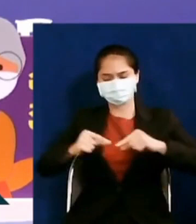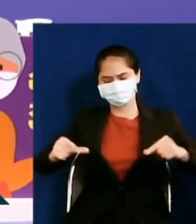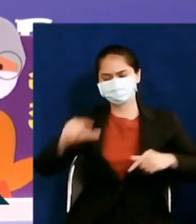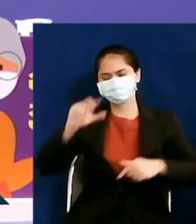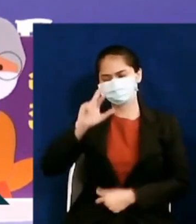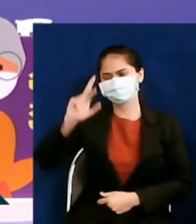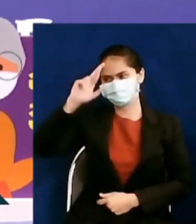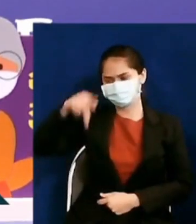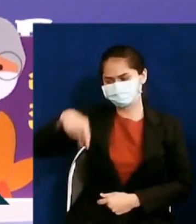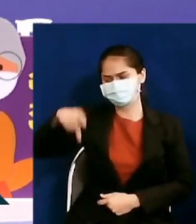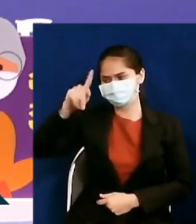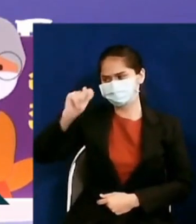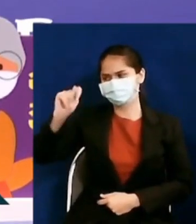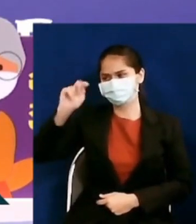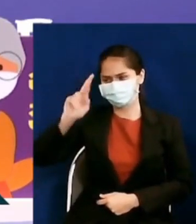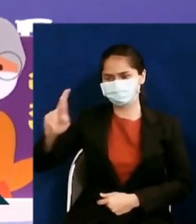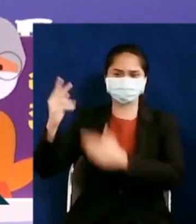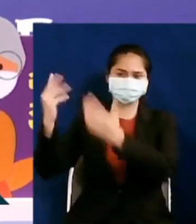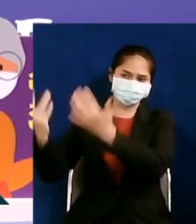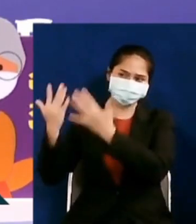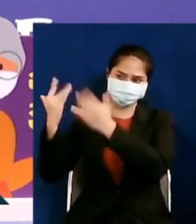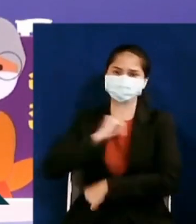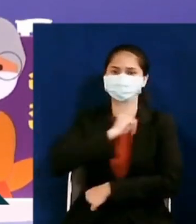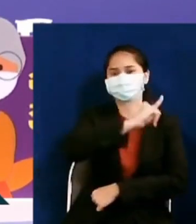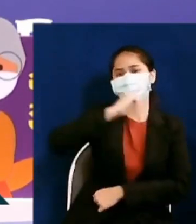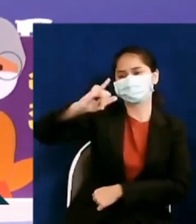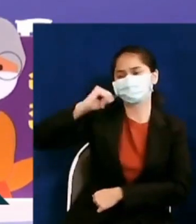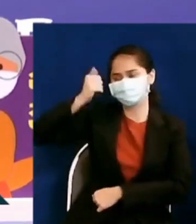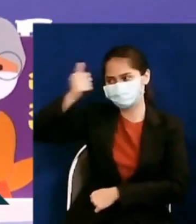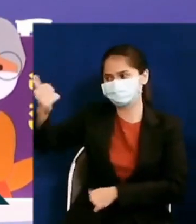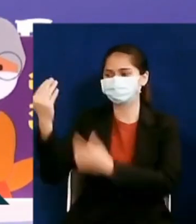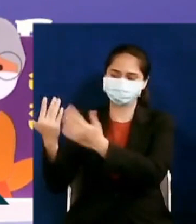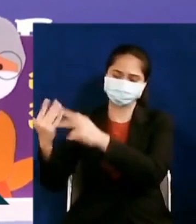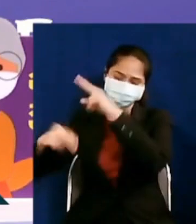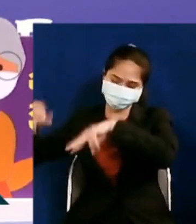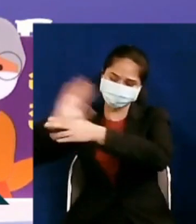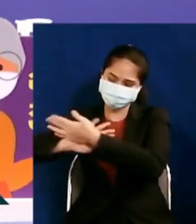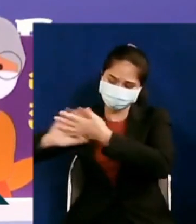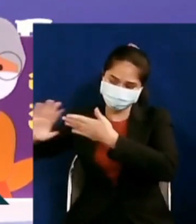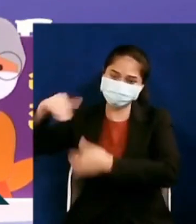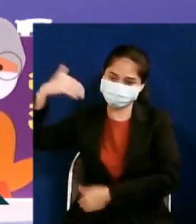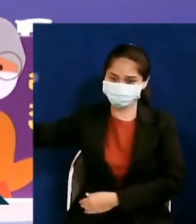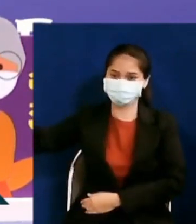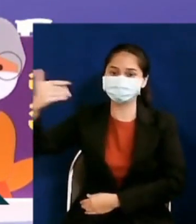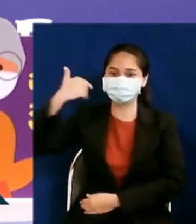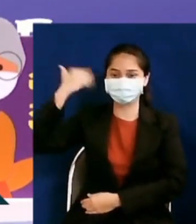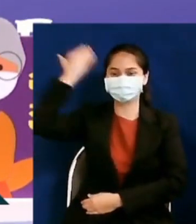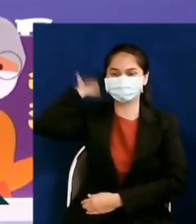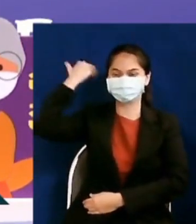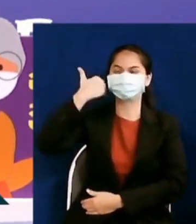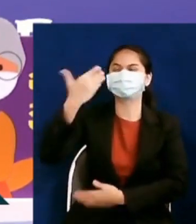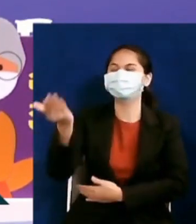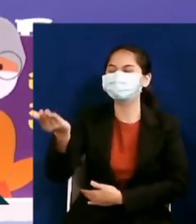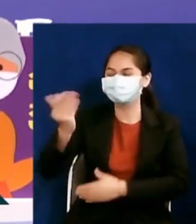าที่ตำแหน่งเดียวกันกับเบลต้าที่ดำรงอยู่คือเขาก็ไปเทียบดูมันมีตำแหน่งไหนทั้งเบลต้าแล้วก็อัลฟานะคะว่ามัน